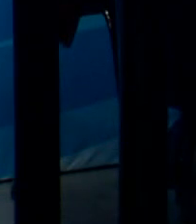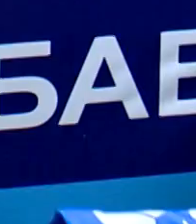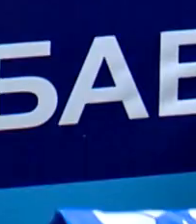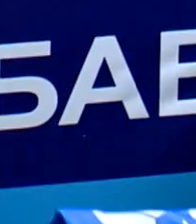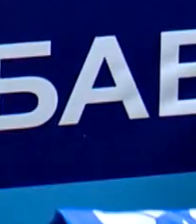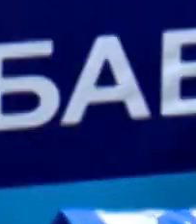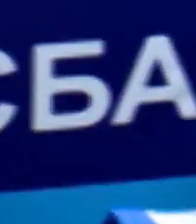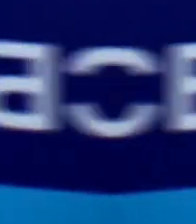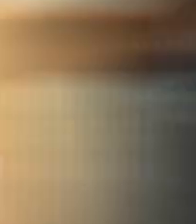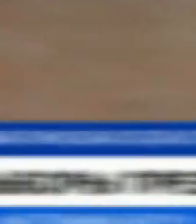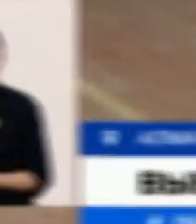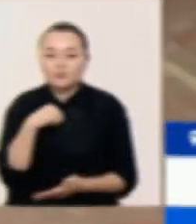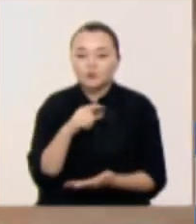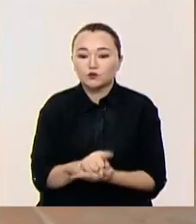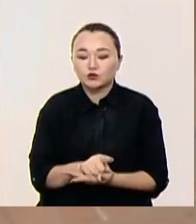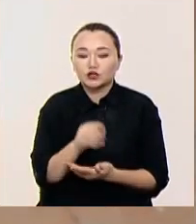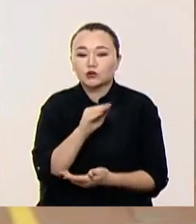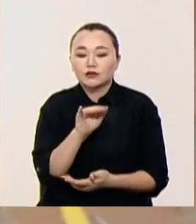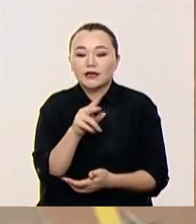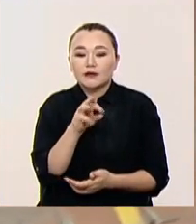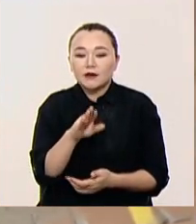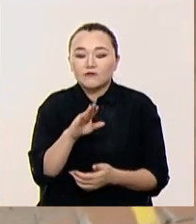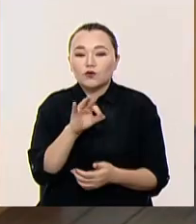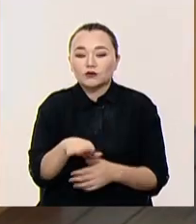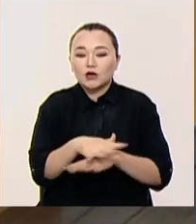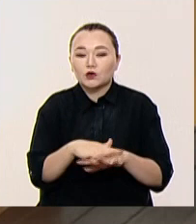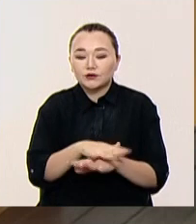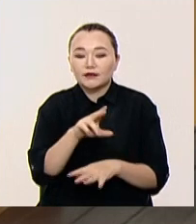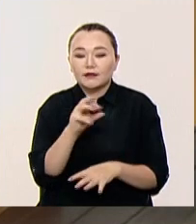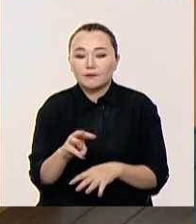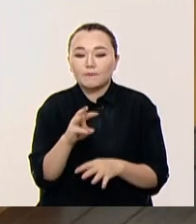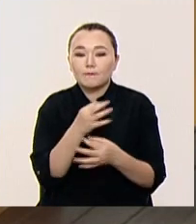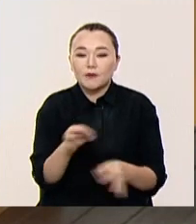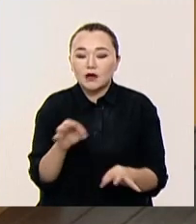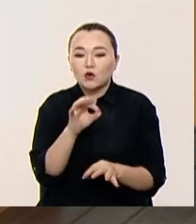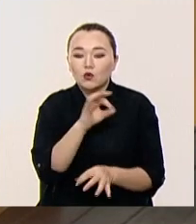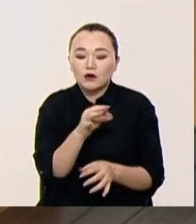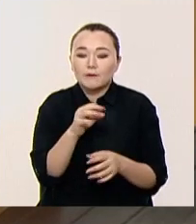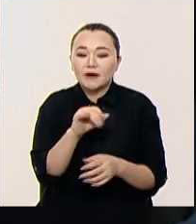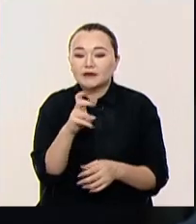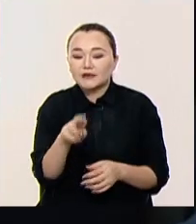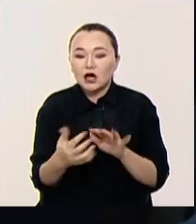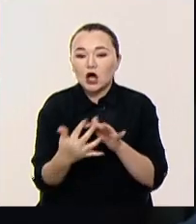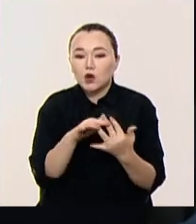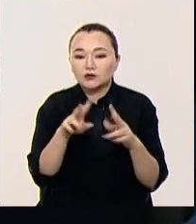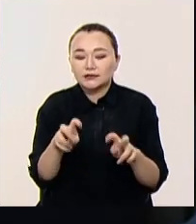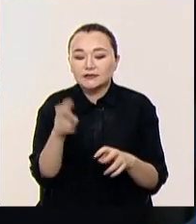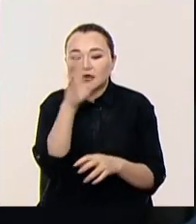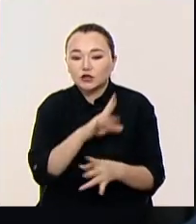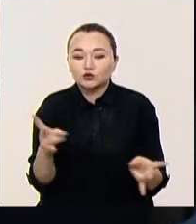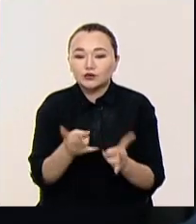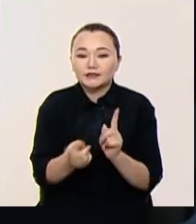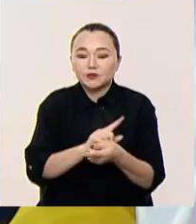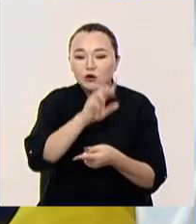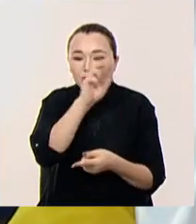высокий Жигули дэйрабаев от народно-демократической патриотической партии ауэлл заявил что в стране необходимо